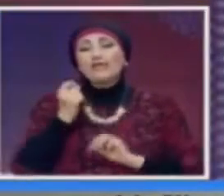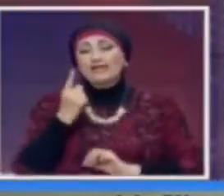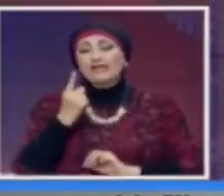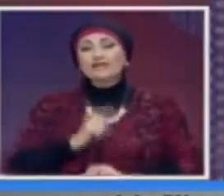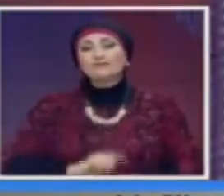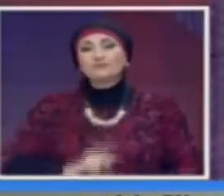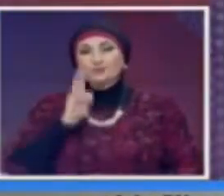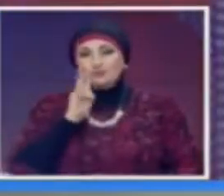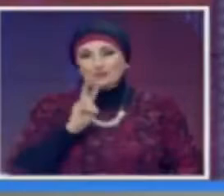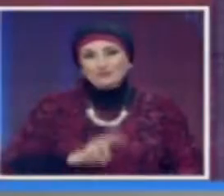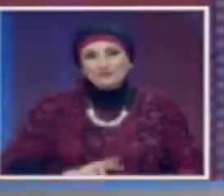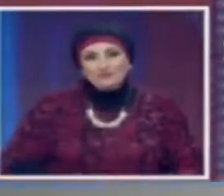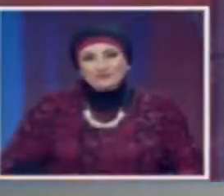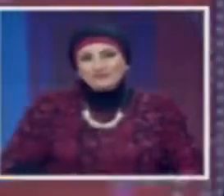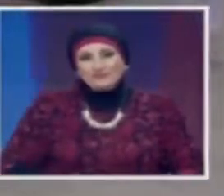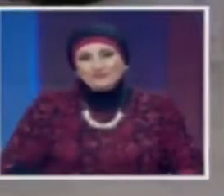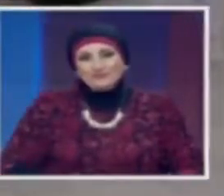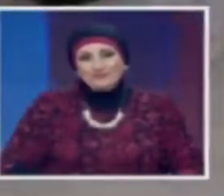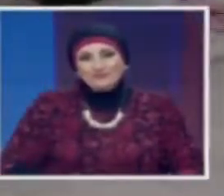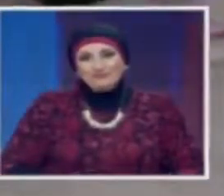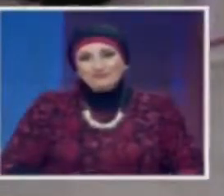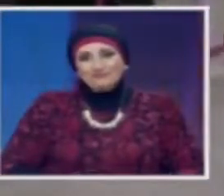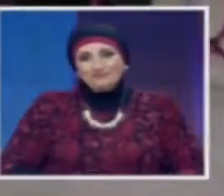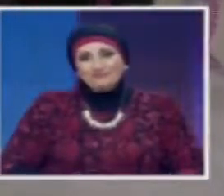15 مليون جنيه. نتابع.